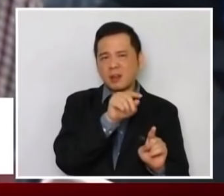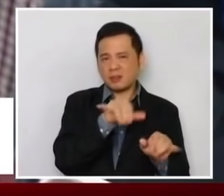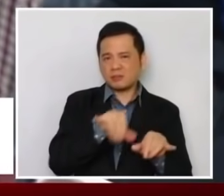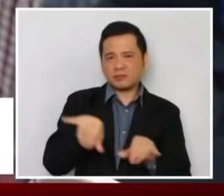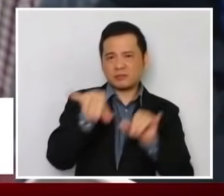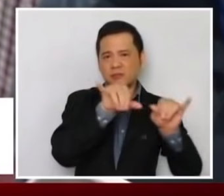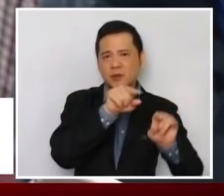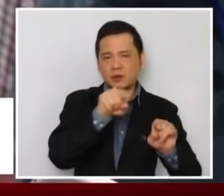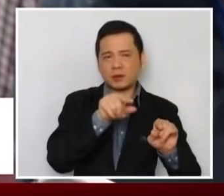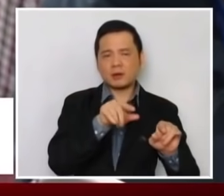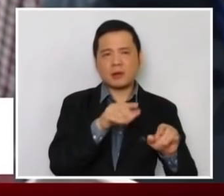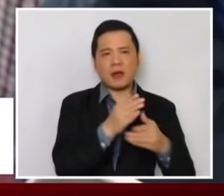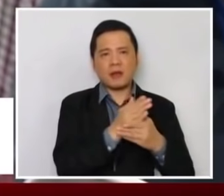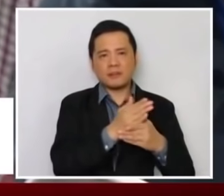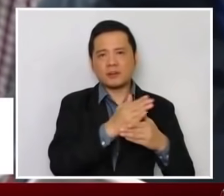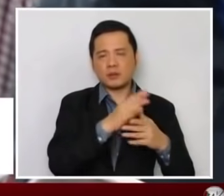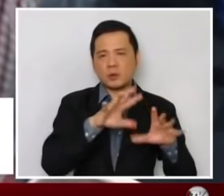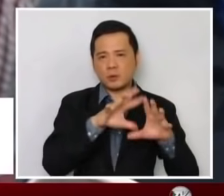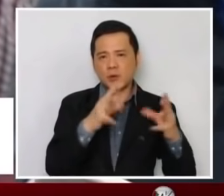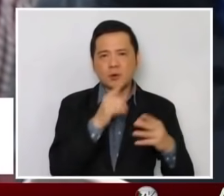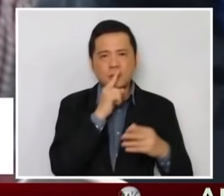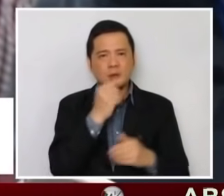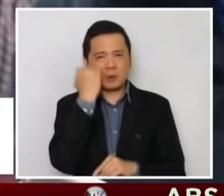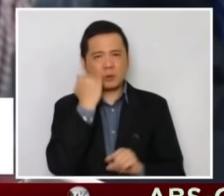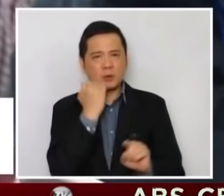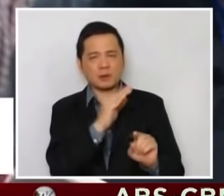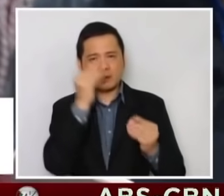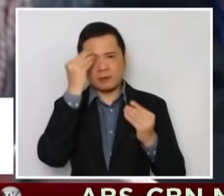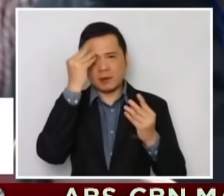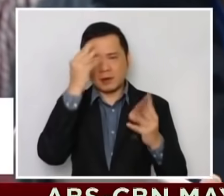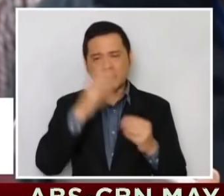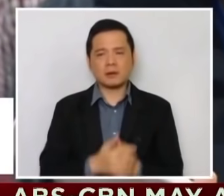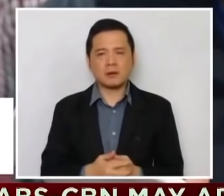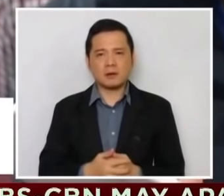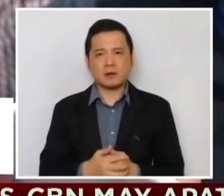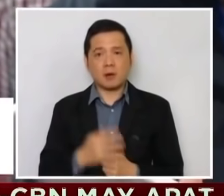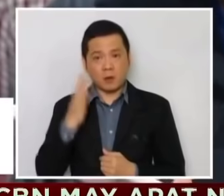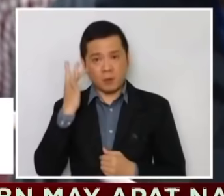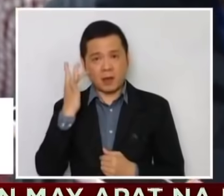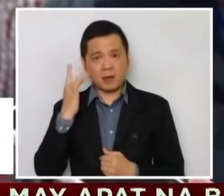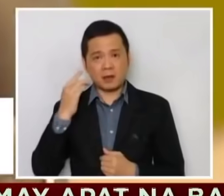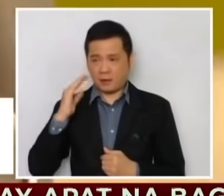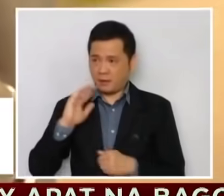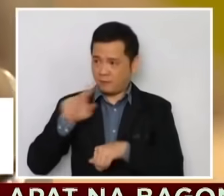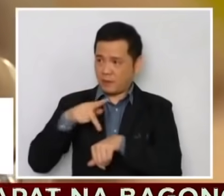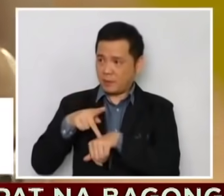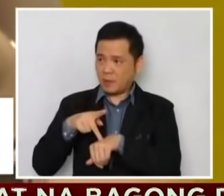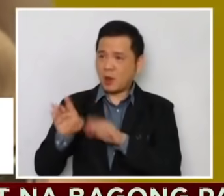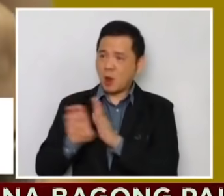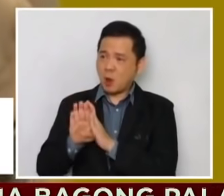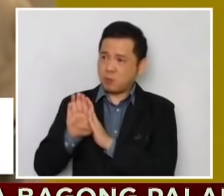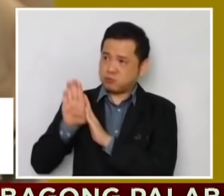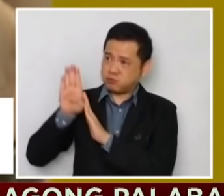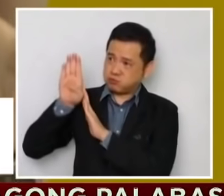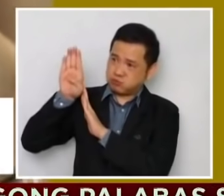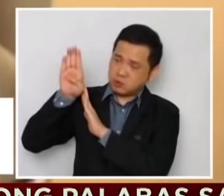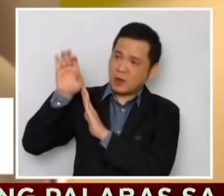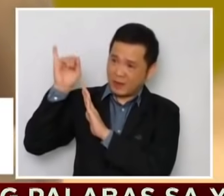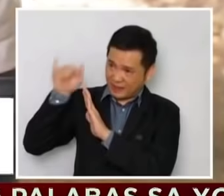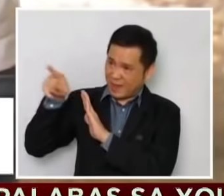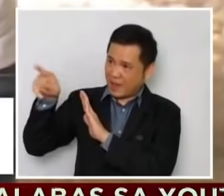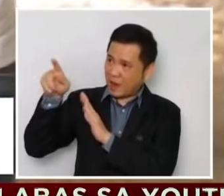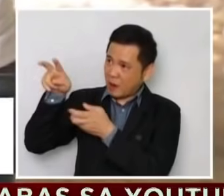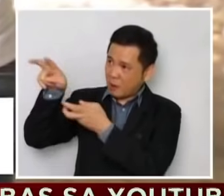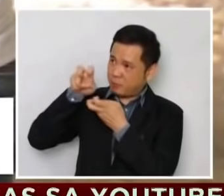na ine-evaluate nila ang isang country at the peak, at the height of the pandemic. Dagdag ng